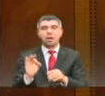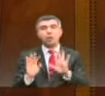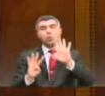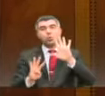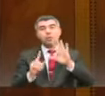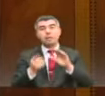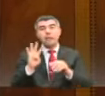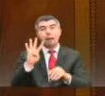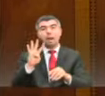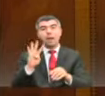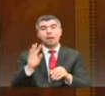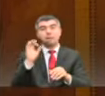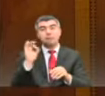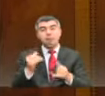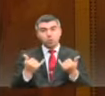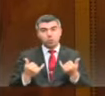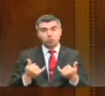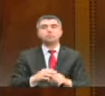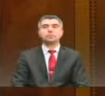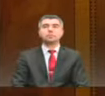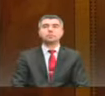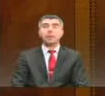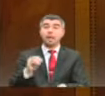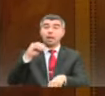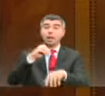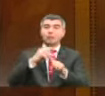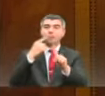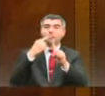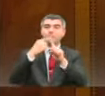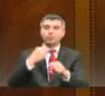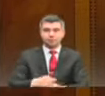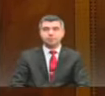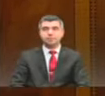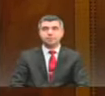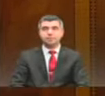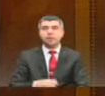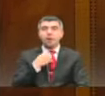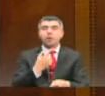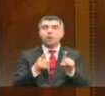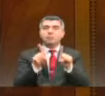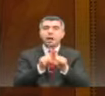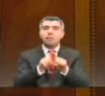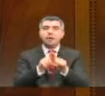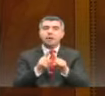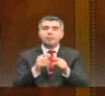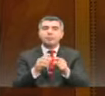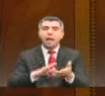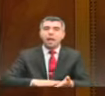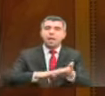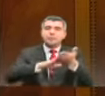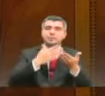9.4%. لكن أيضاً ستعمل الحكومة على الرفع من تنافسية الاقتصاد